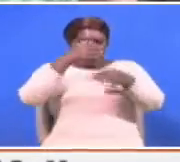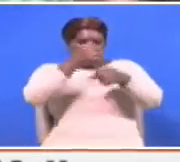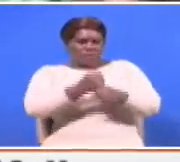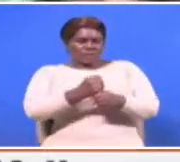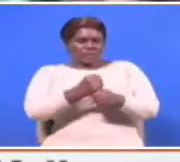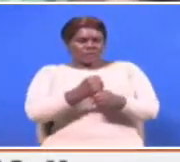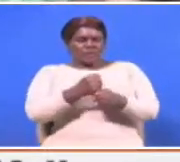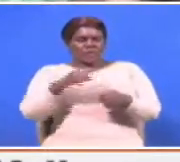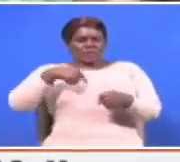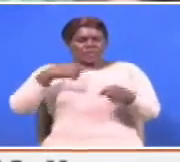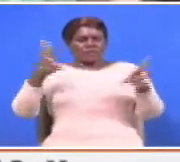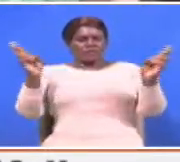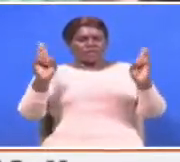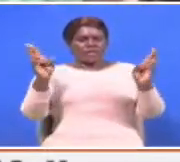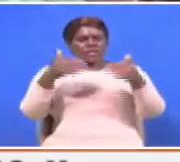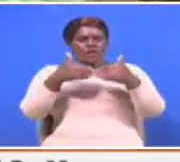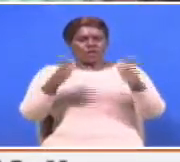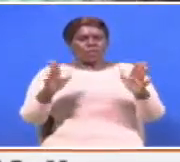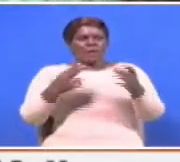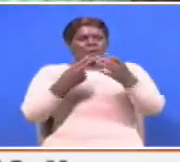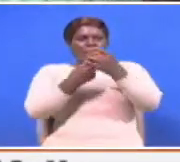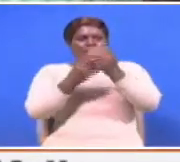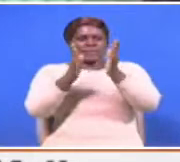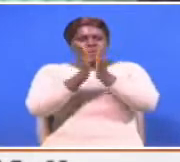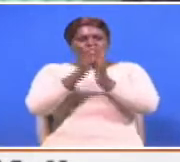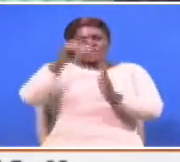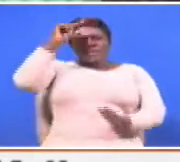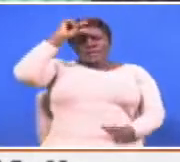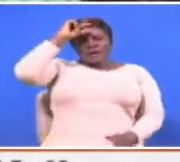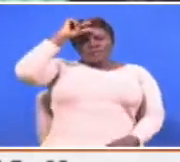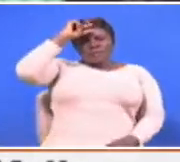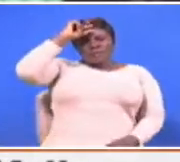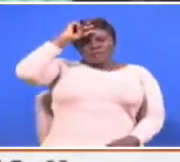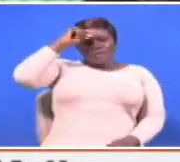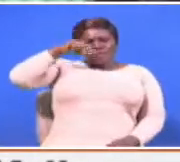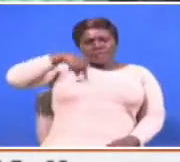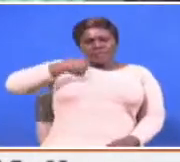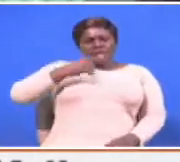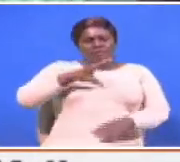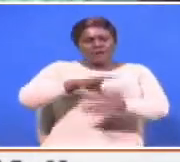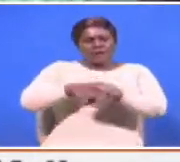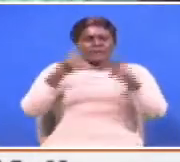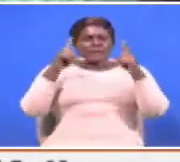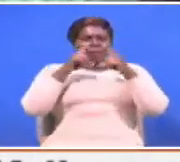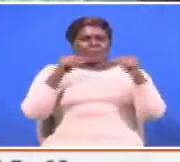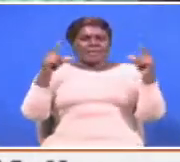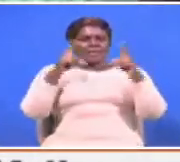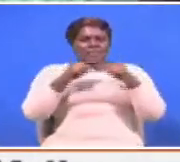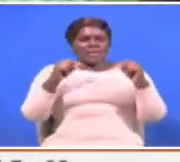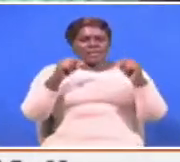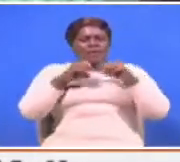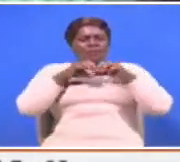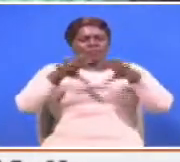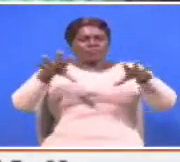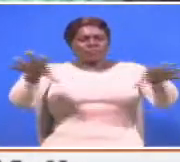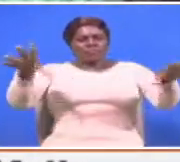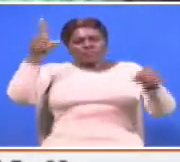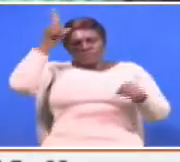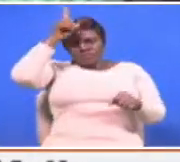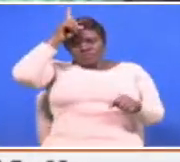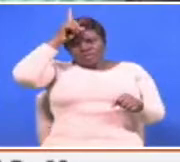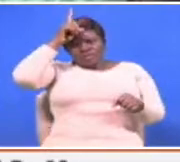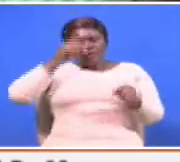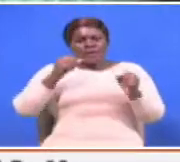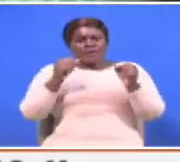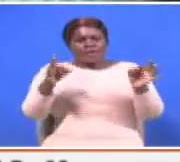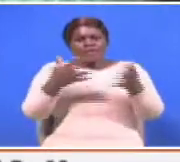willing and open to partner with government so that we can get this message reaching to the grassroots. So if